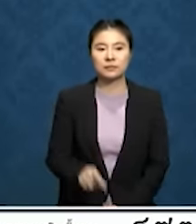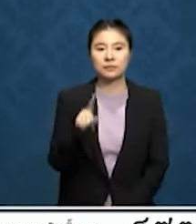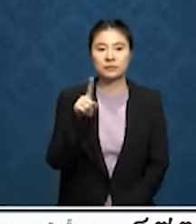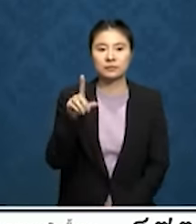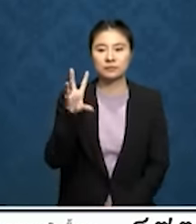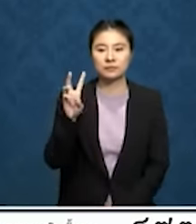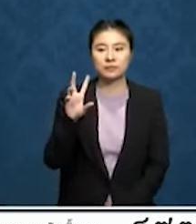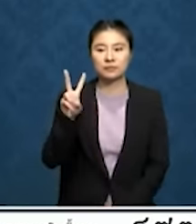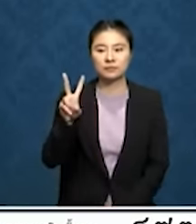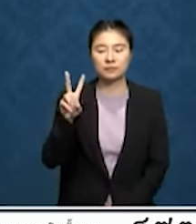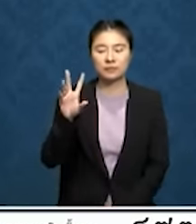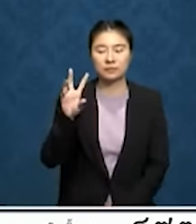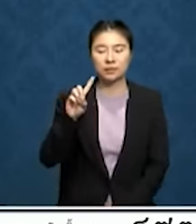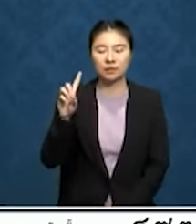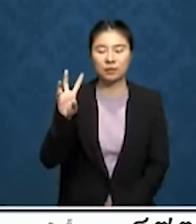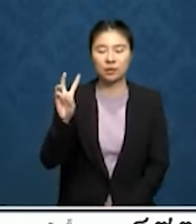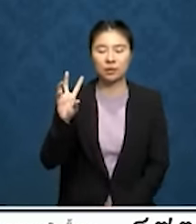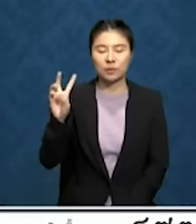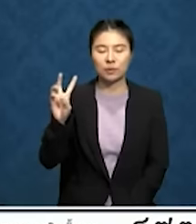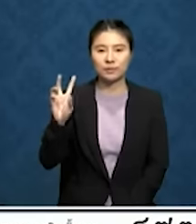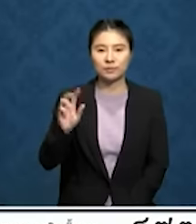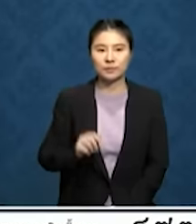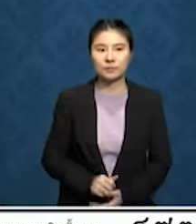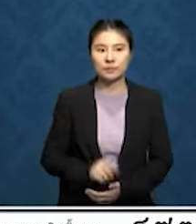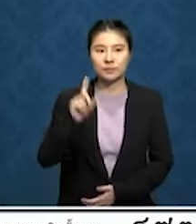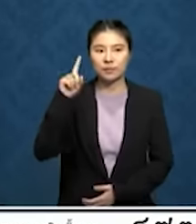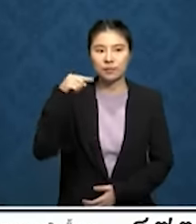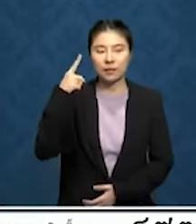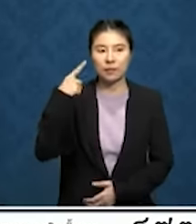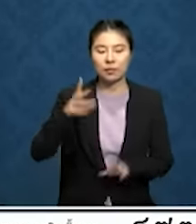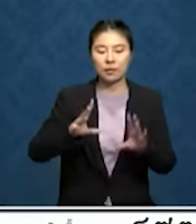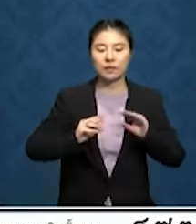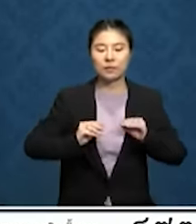166นางสาวทันธารีสันตพันธ ์เห็นชอบค่ะ